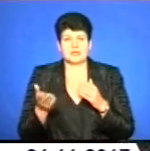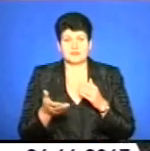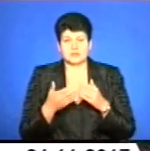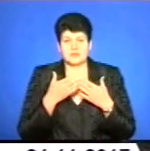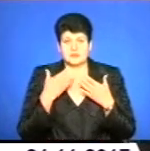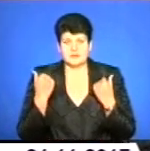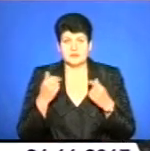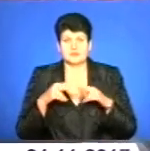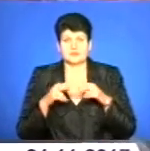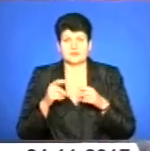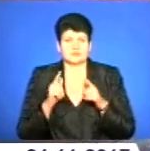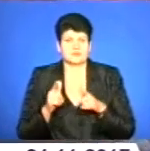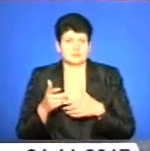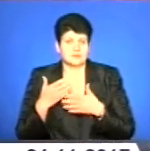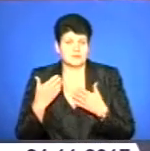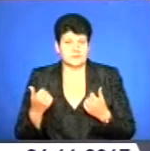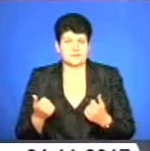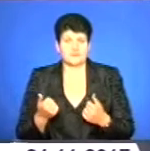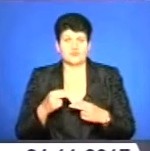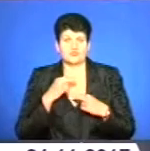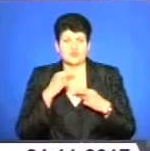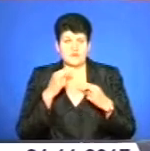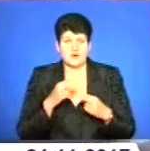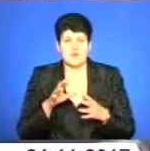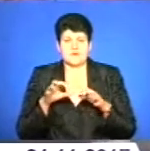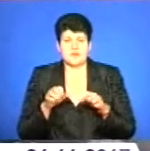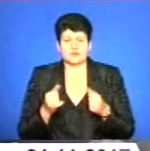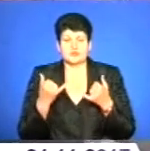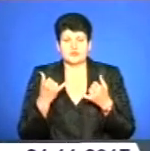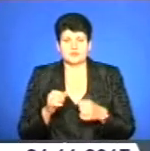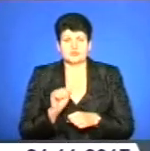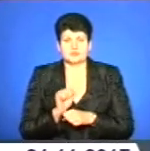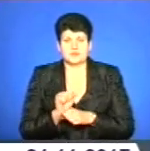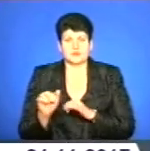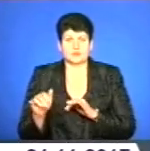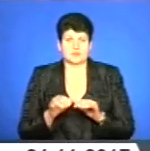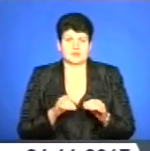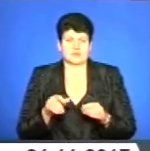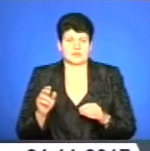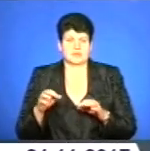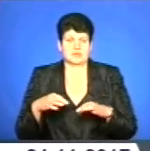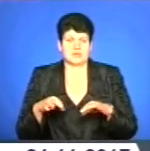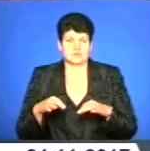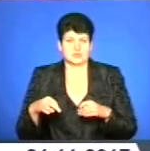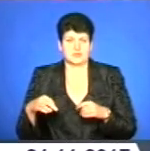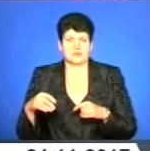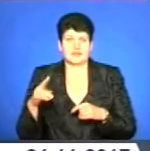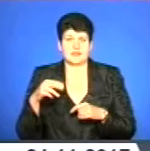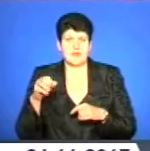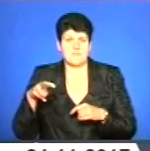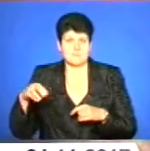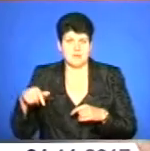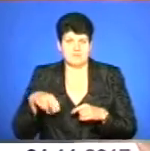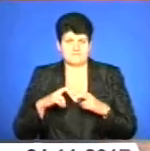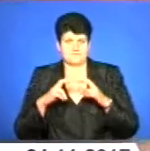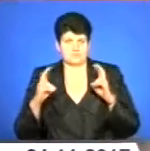не согласували. Аби привернути увагу влади, сьогодні протестанти перекрили рух транспорту через дамбу. Кажуть, якщо міський голова не